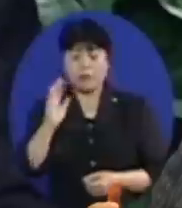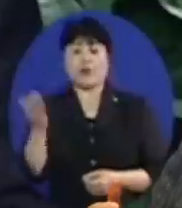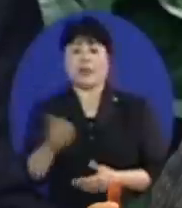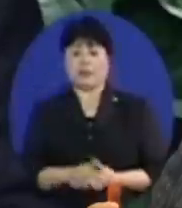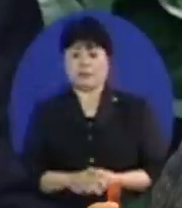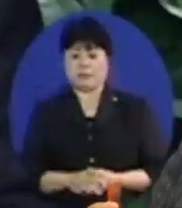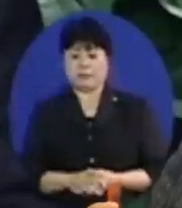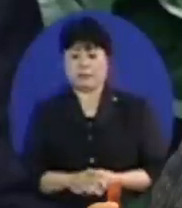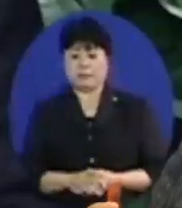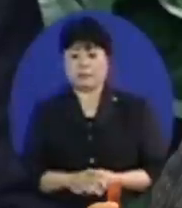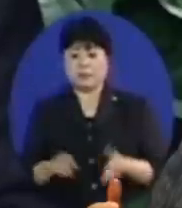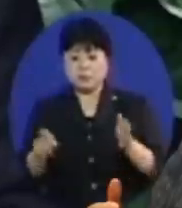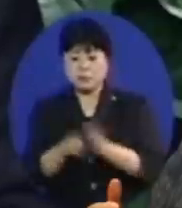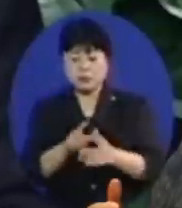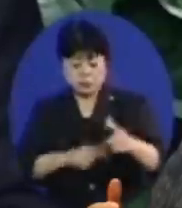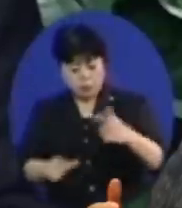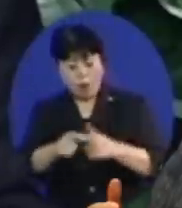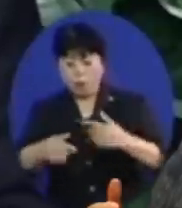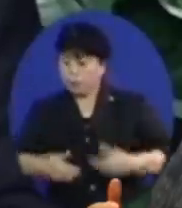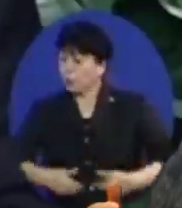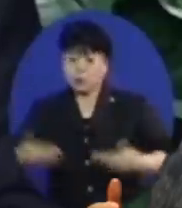너 무슨 믿음을 더하라 그러냐.